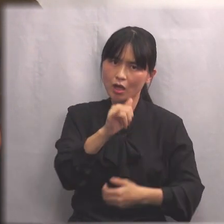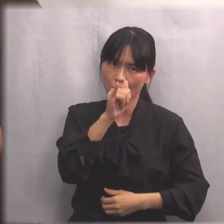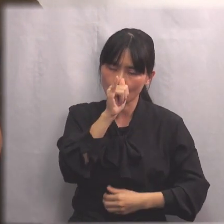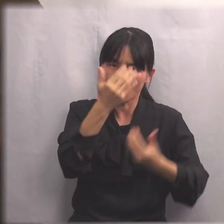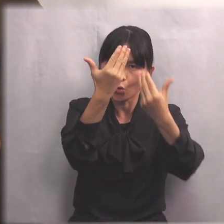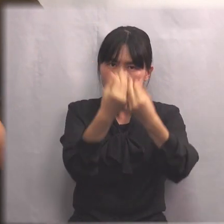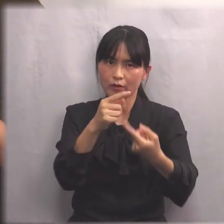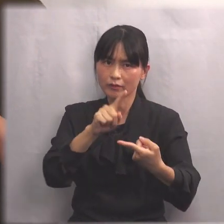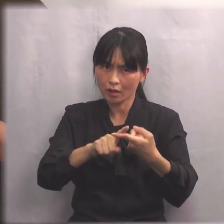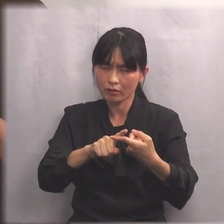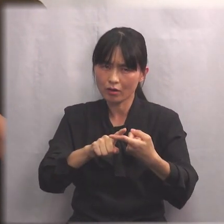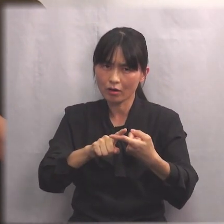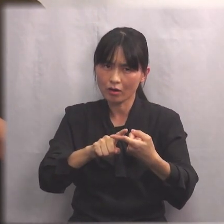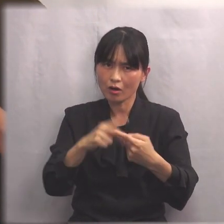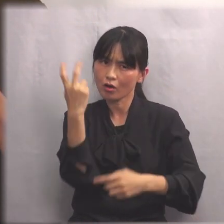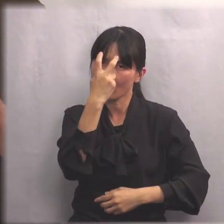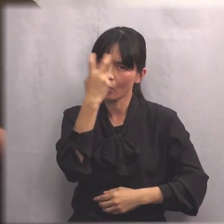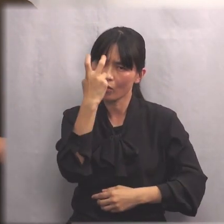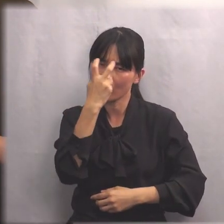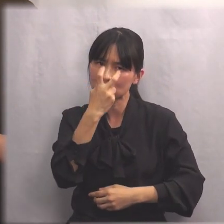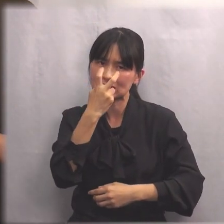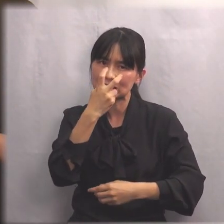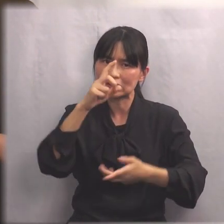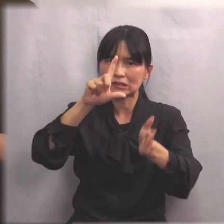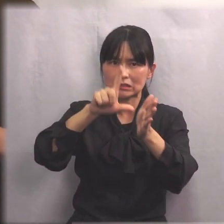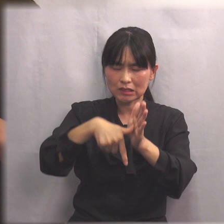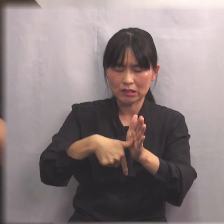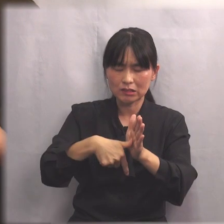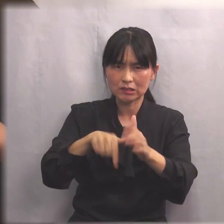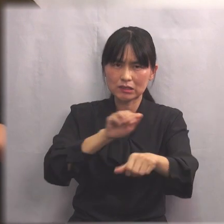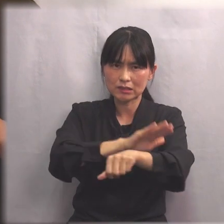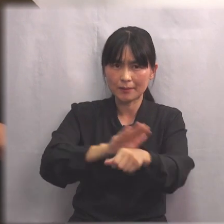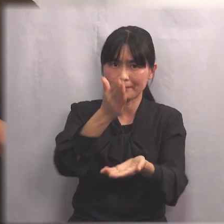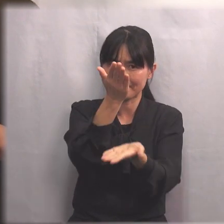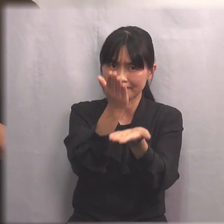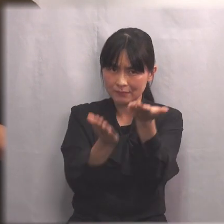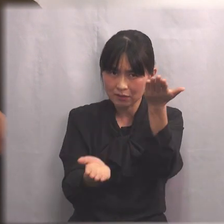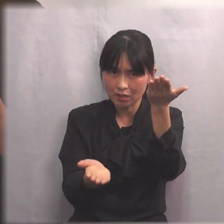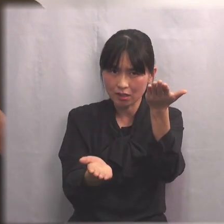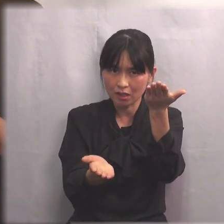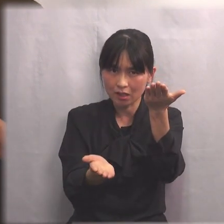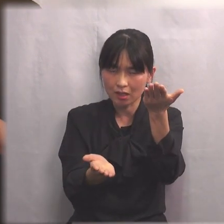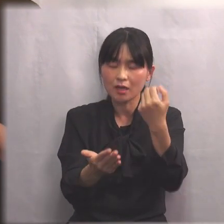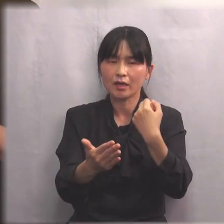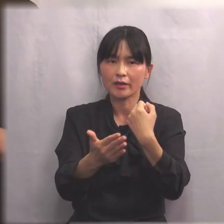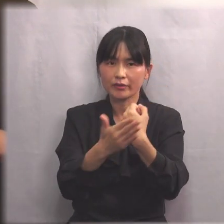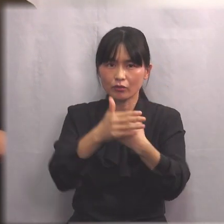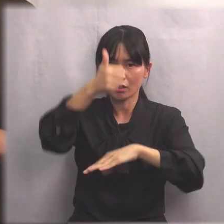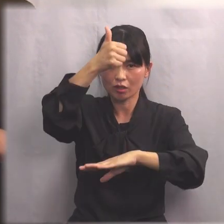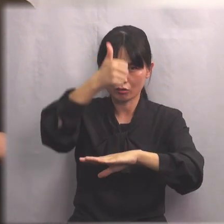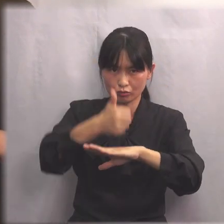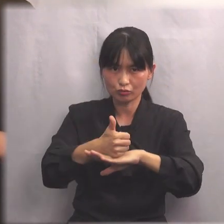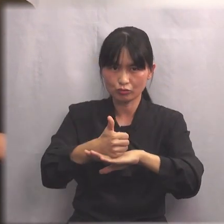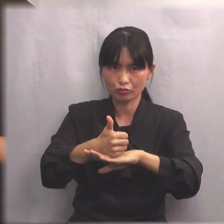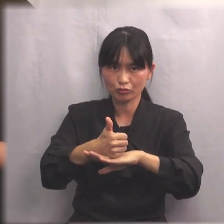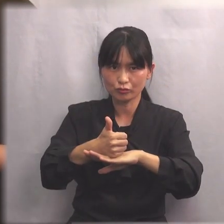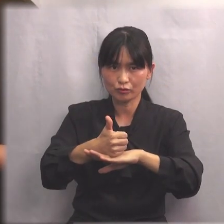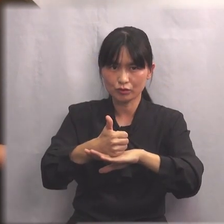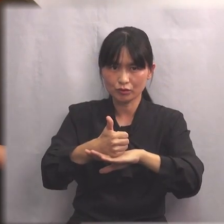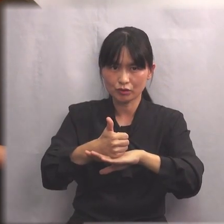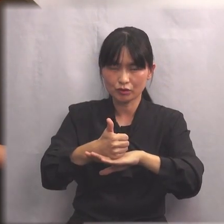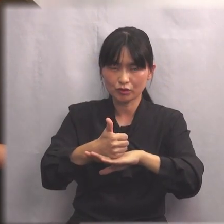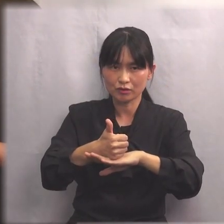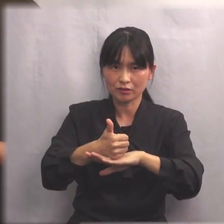또 그러한 내용들을 대의원들께서 검토하시는 데 있어서 어떤 현실적인 제약들이 굉장히 많을 거라는 말씀들을 해주셔서 그